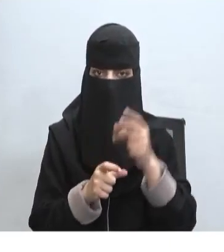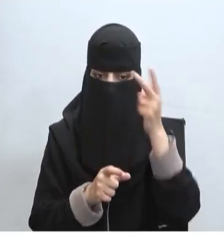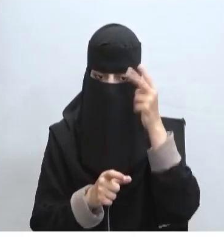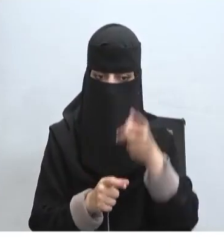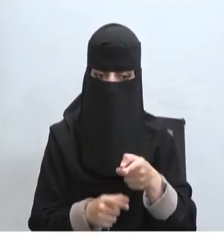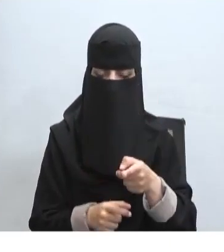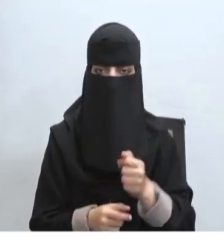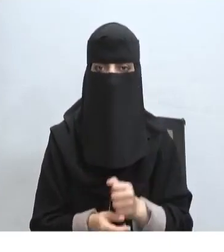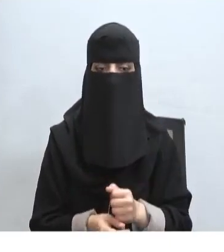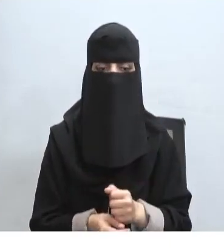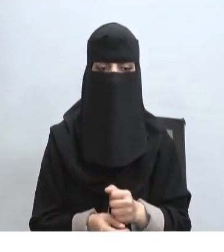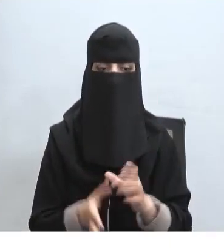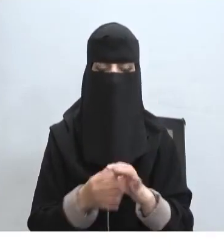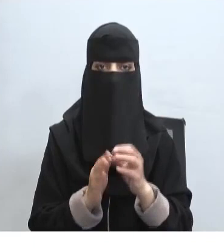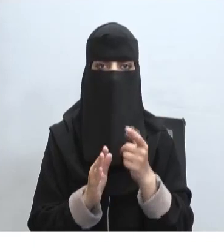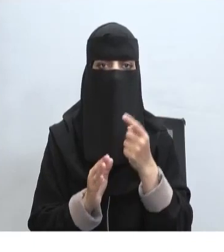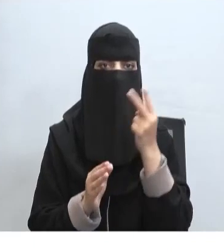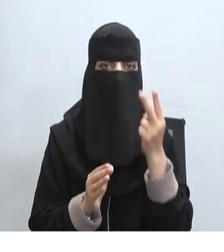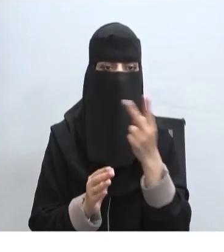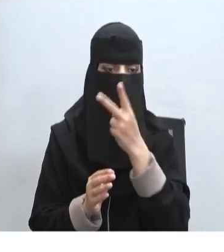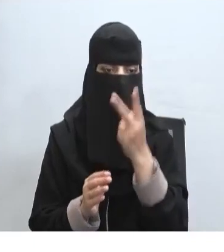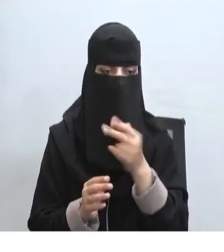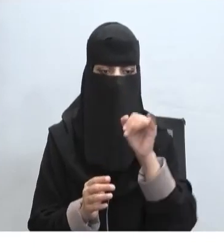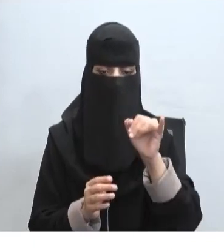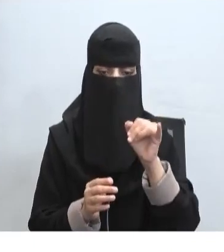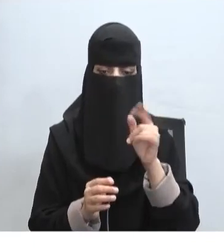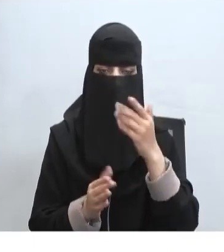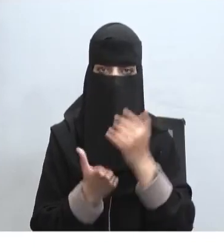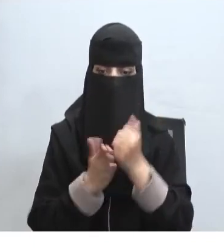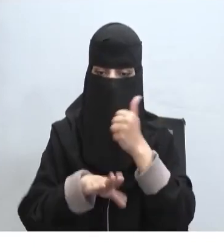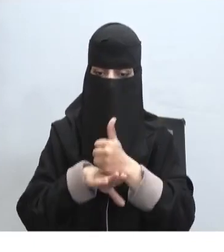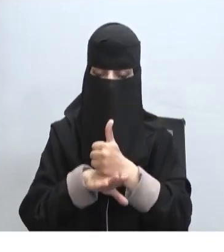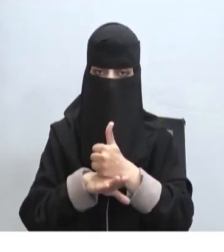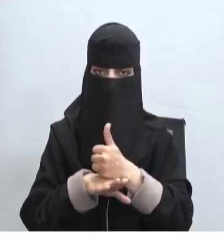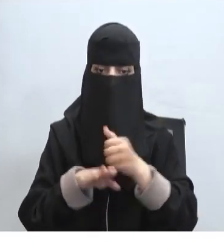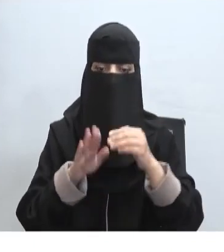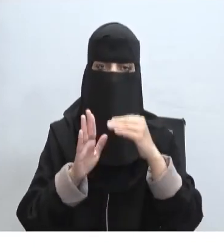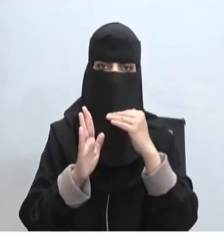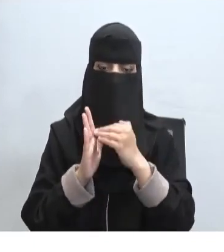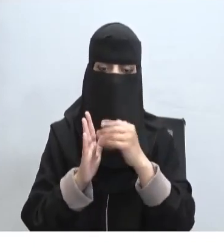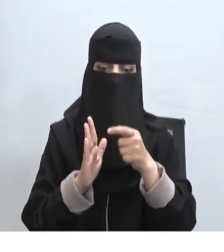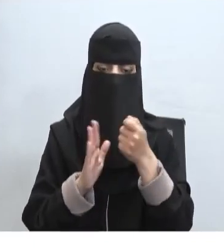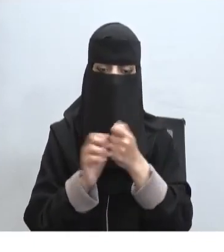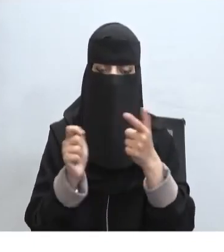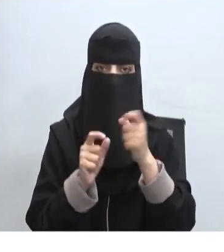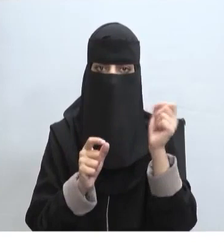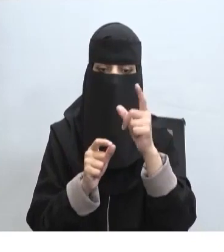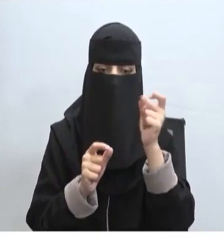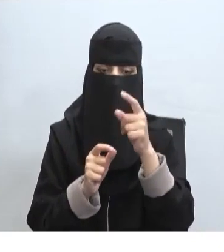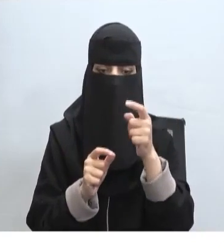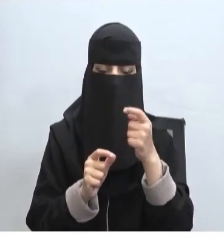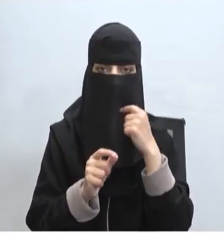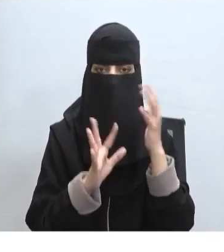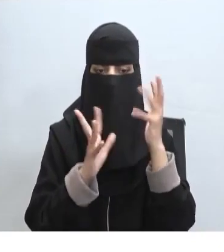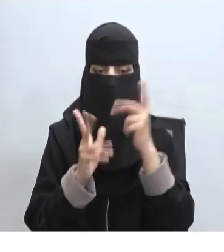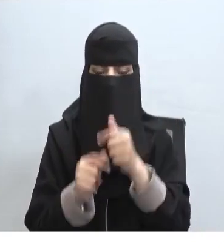العربيه السعوديه وفقا لعام 2022 على اساس متوسط راتب الشخص الشهري خلال العامين